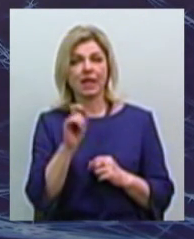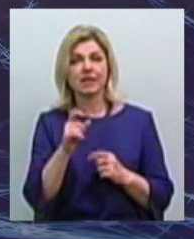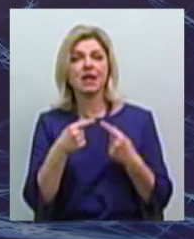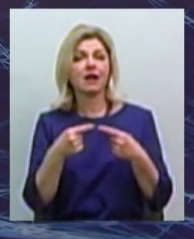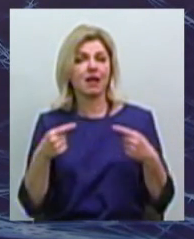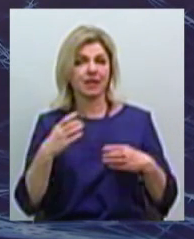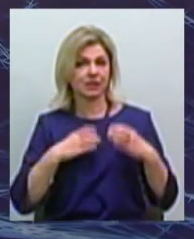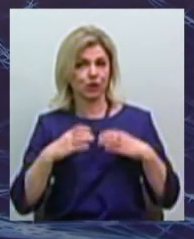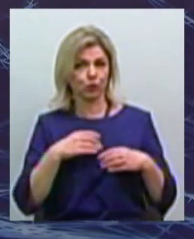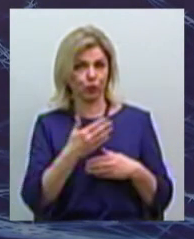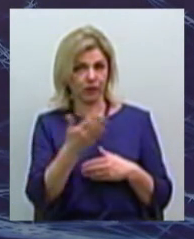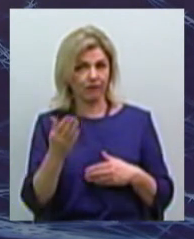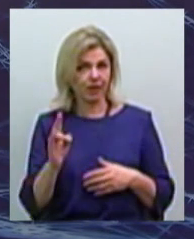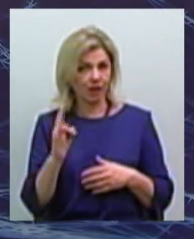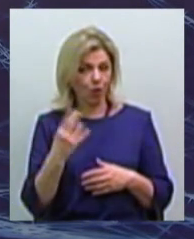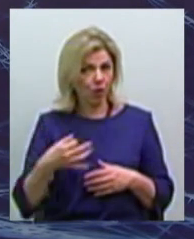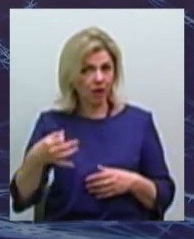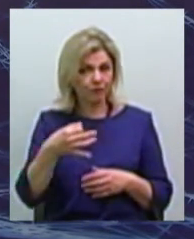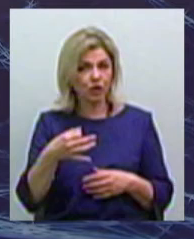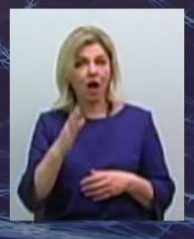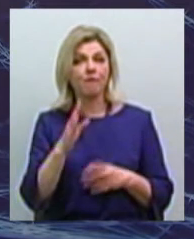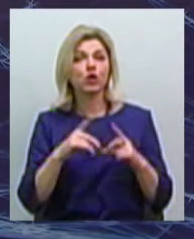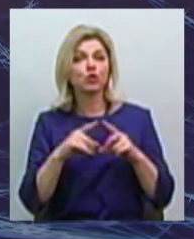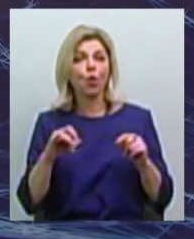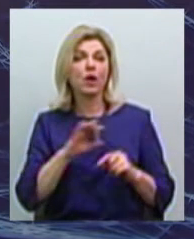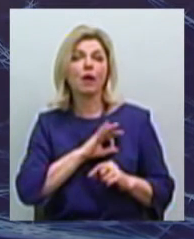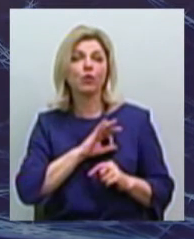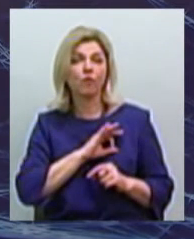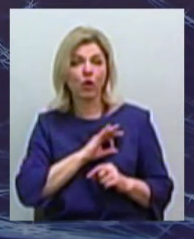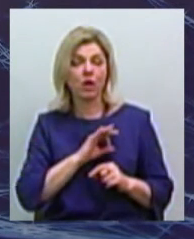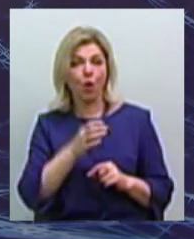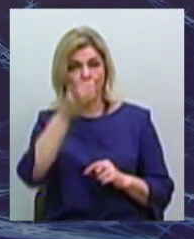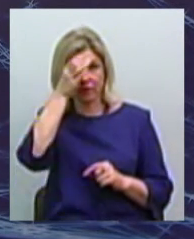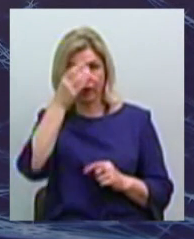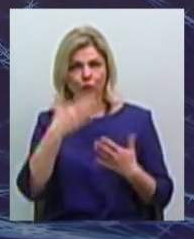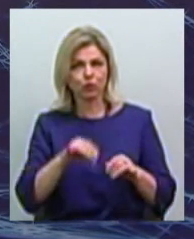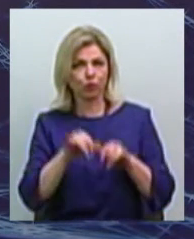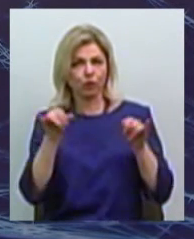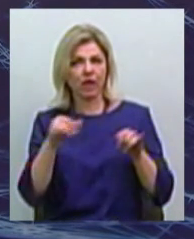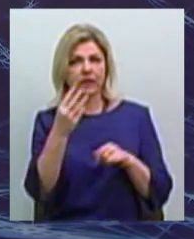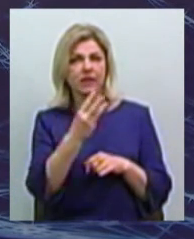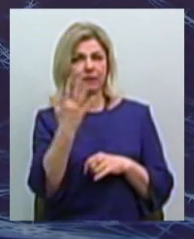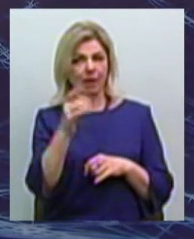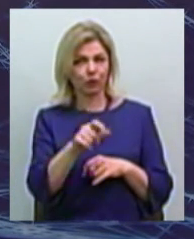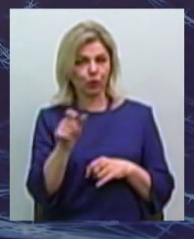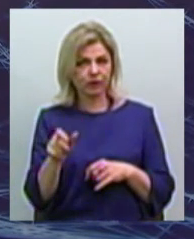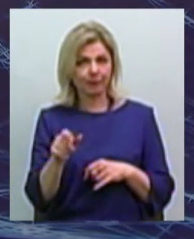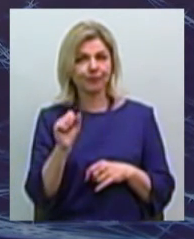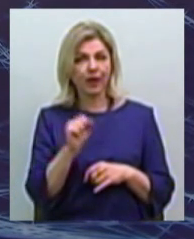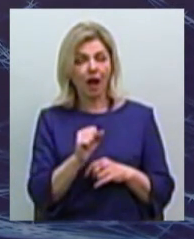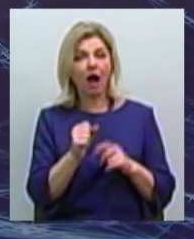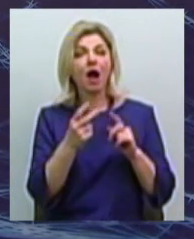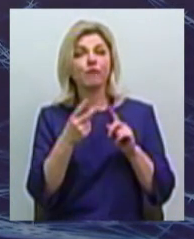освіти Миколаївщини. В школі правової освіти вже виросло до 35. А вже в Миколаївській школі параюристів